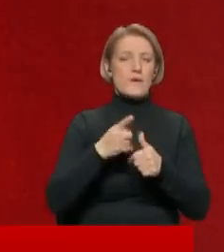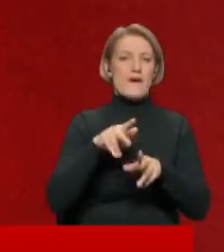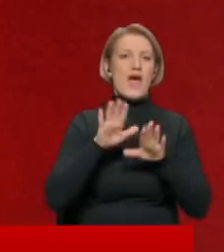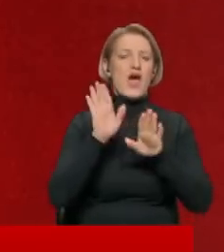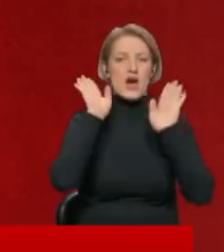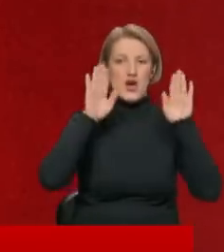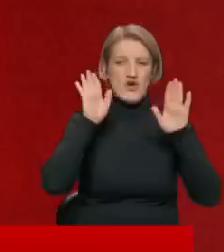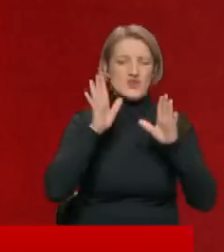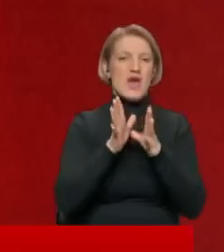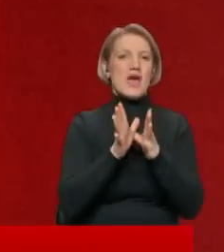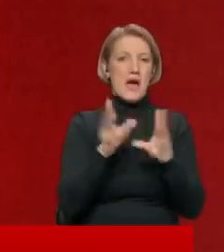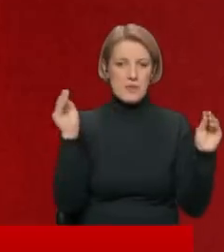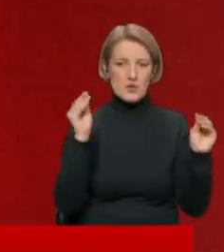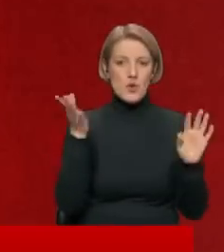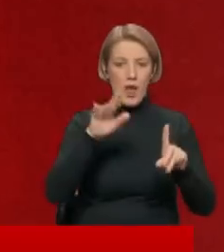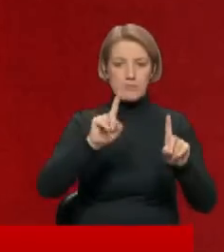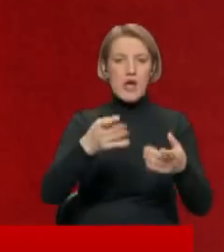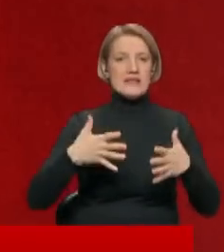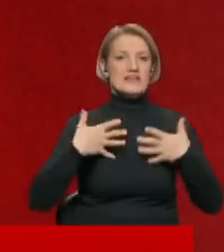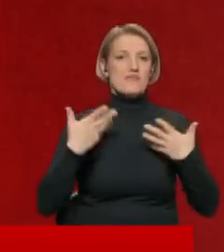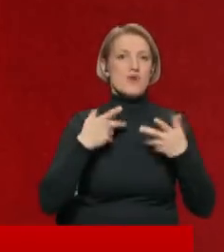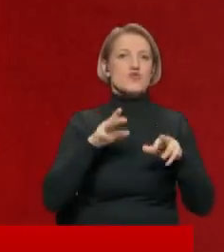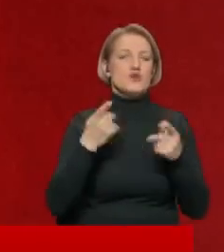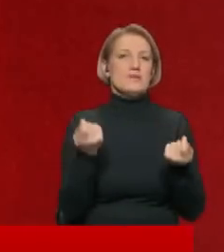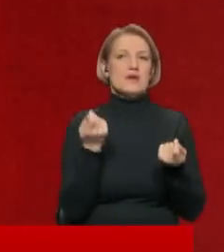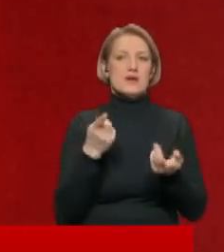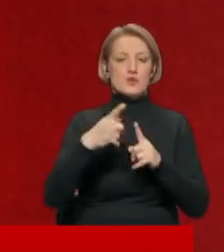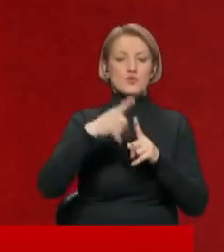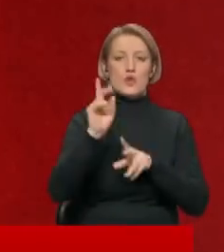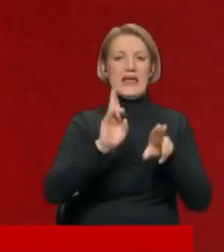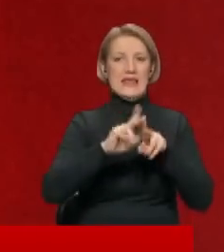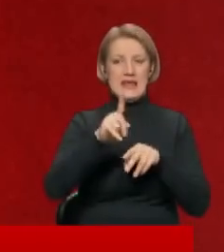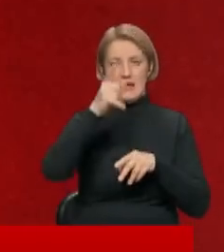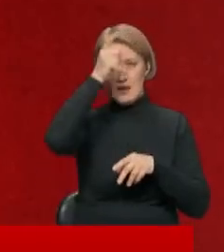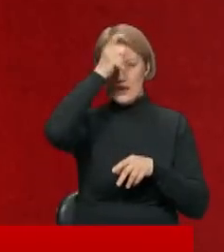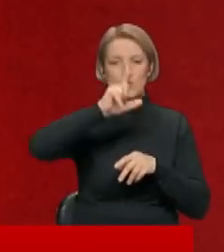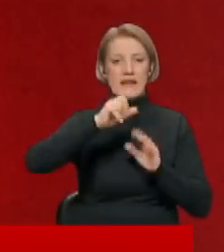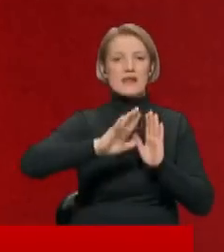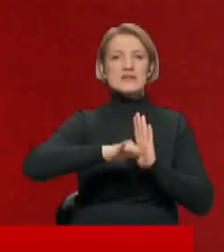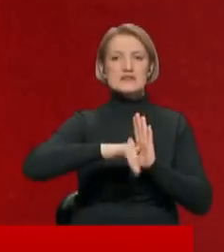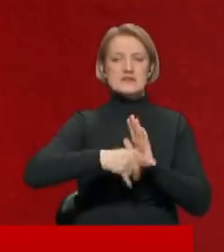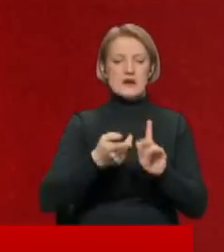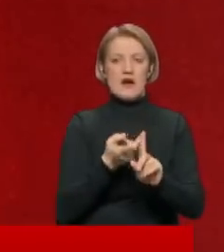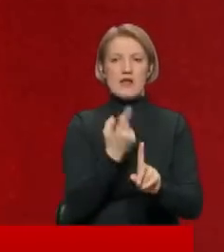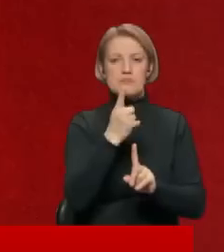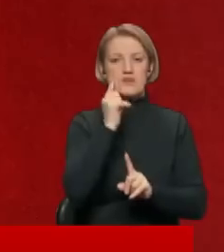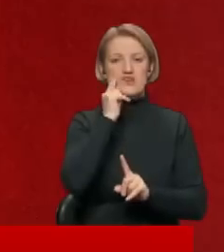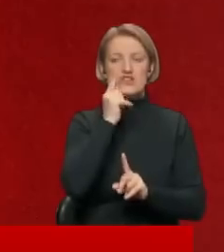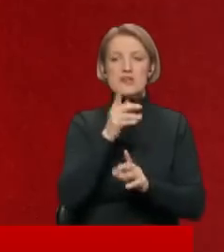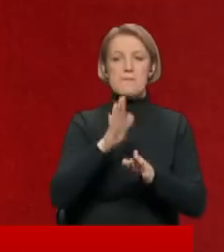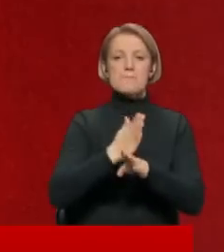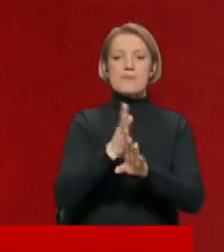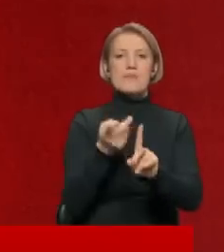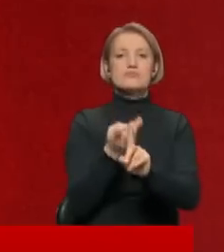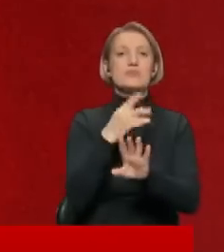kaybettiriyor sonra buldurunca sevindirmeye çalışıyor Öncelikle Siz Türk bir ülkede hırsızlık gaz sadece birinin malı gasp